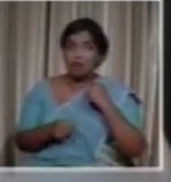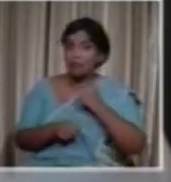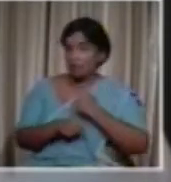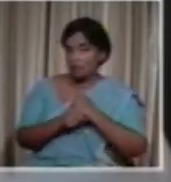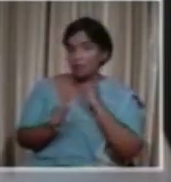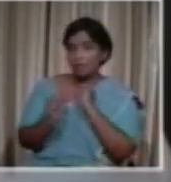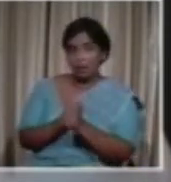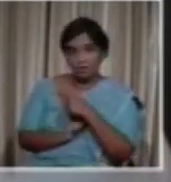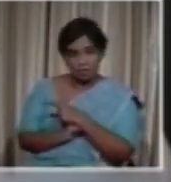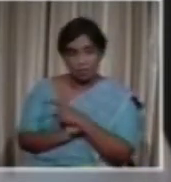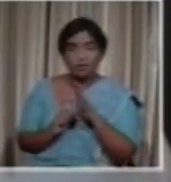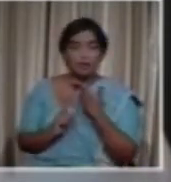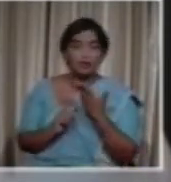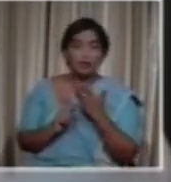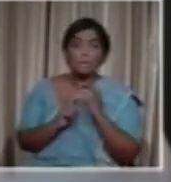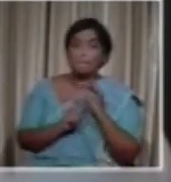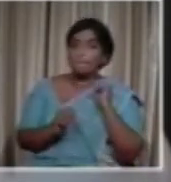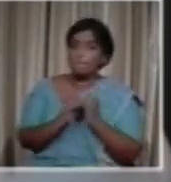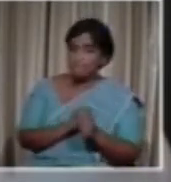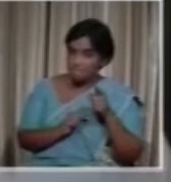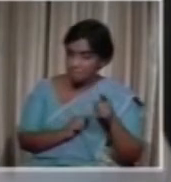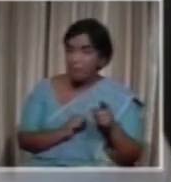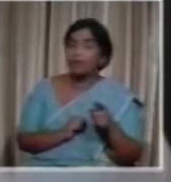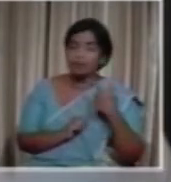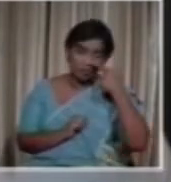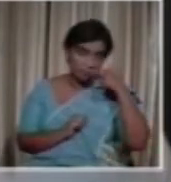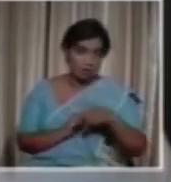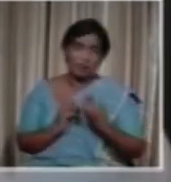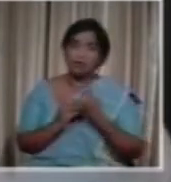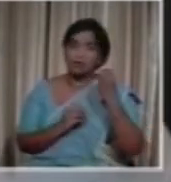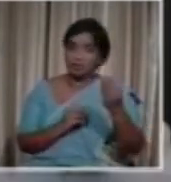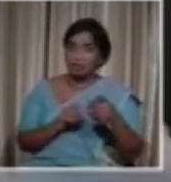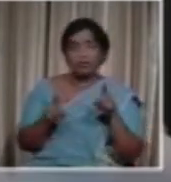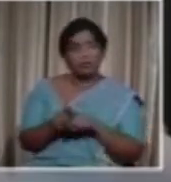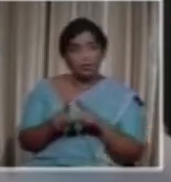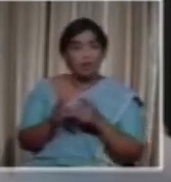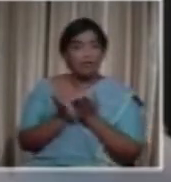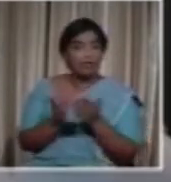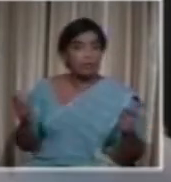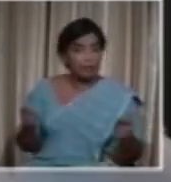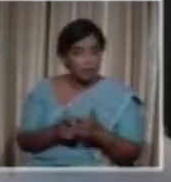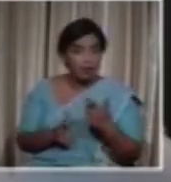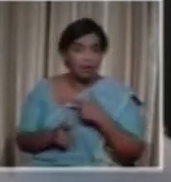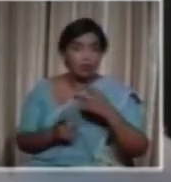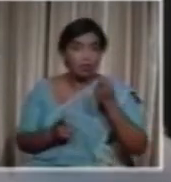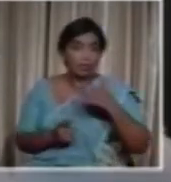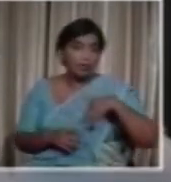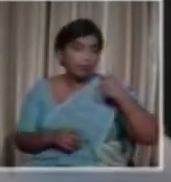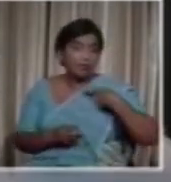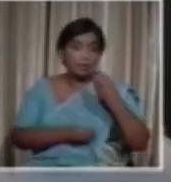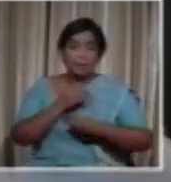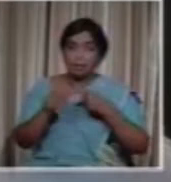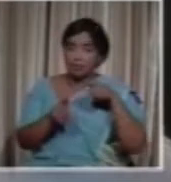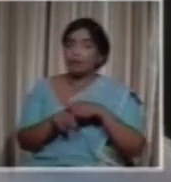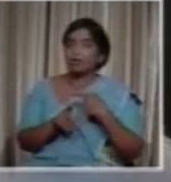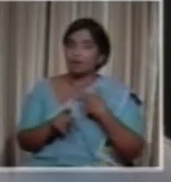මණ්ඩලය, ඒ වගේම පෞද්ගලික බස් රථ සඳහා ඒ අවශ්‍ය ඉන්ධන ලබා දීම, ඒ වගේම වරාය ඇතුළු ආර්ථික මර්මස්ථාන වලින් ඒ ලබා දීම